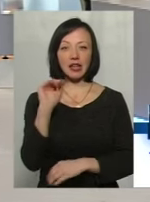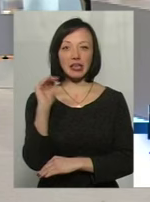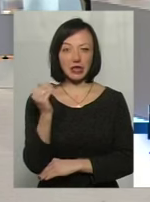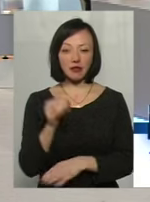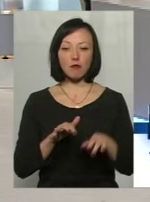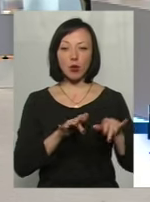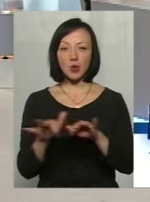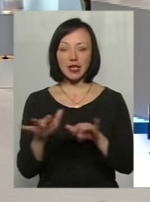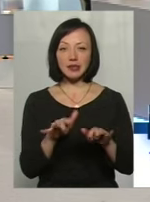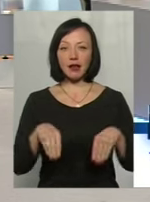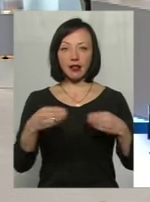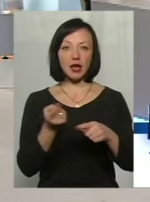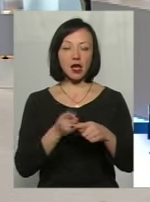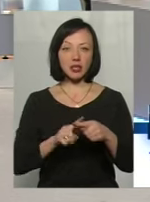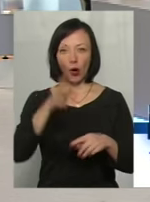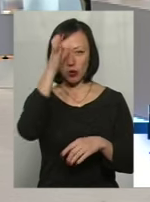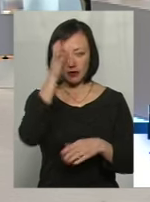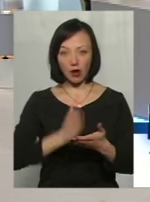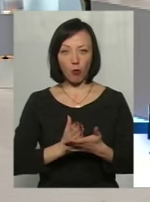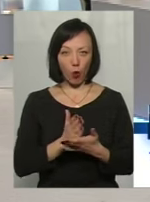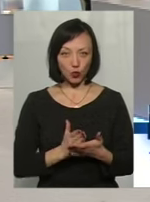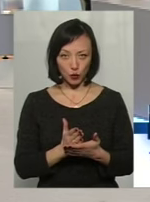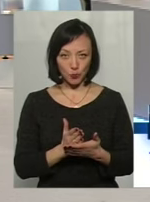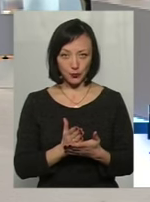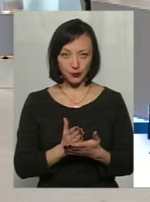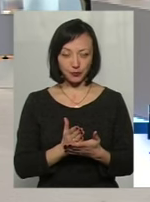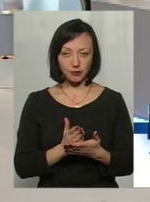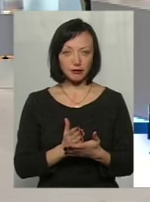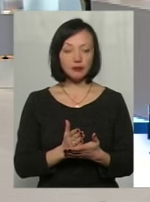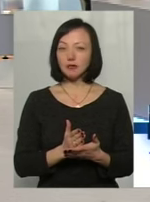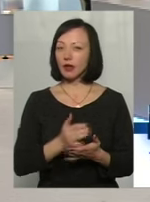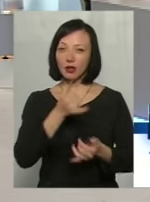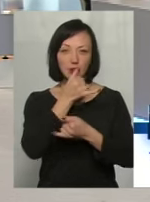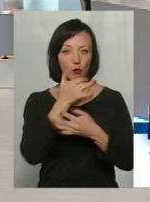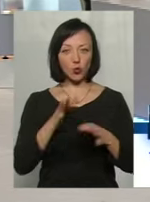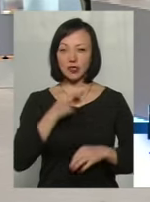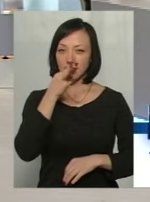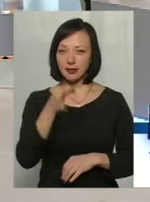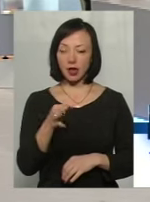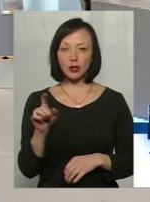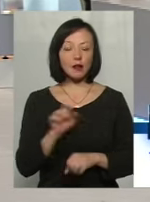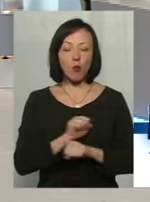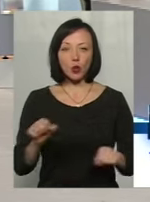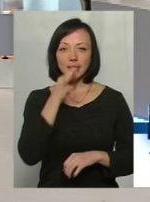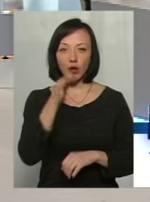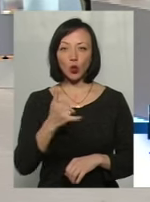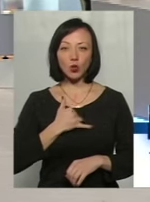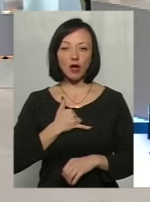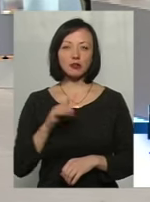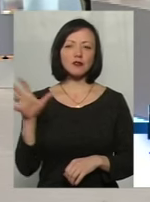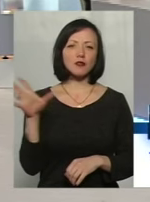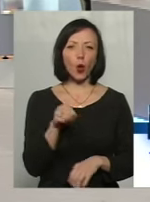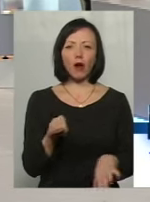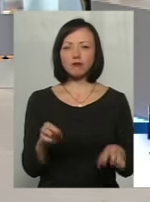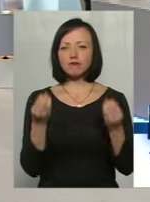в процесі надання цих освітніх послуг. Не можна сказати, що у нас абсолютно все стоїть